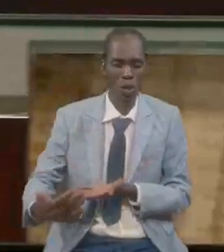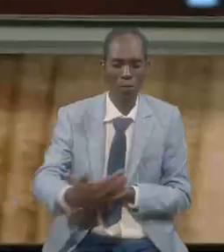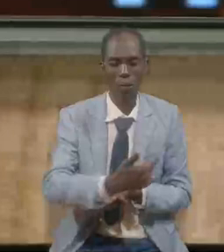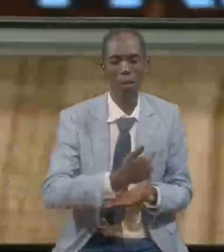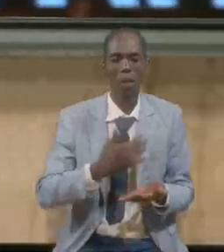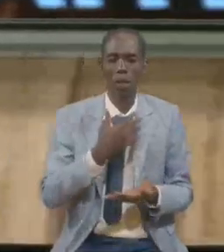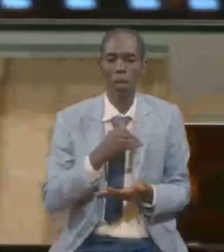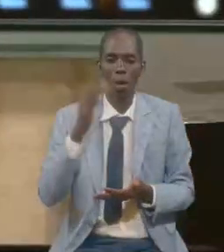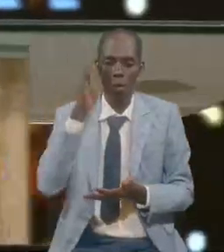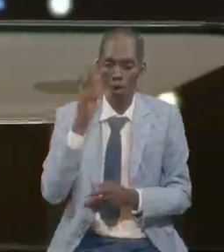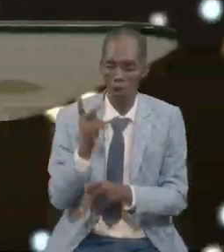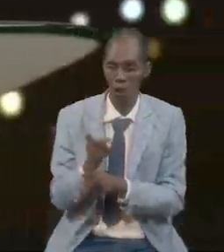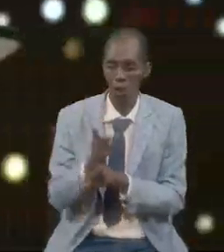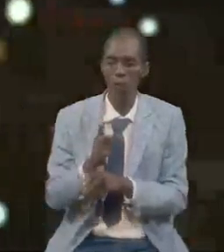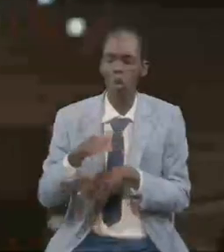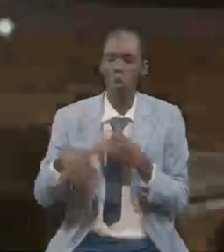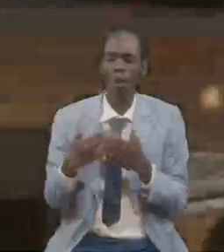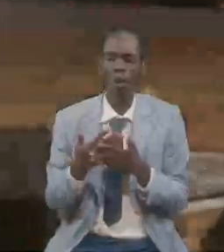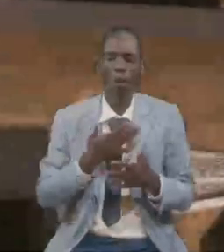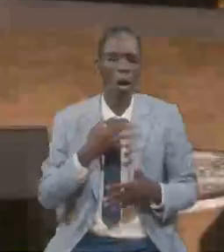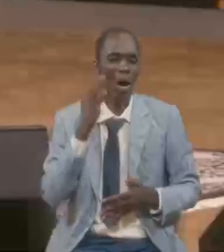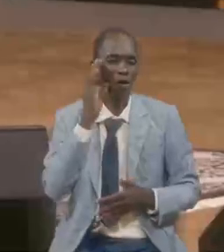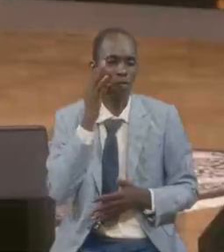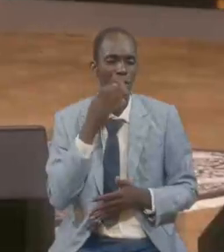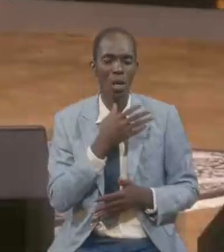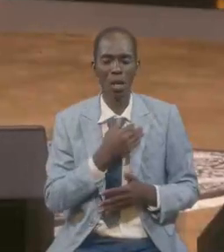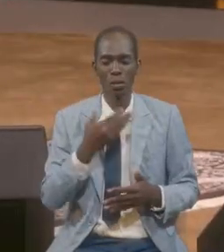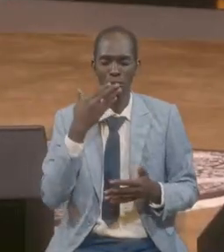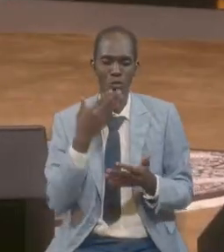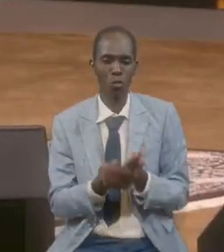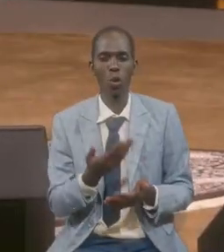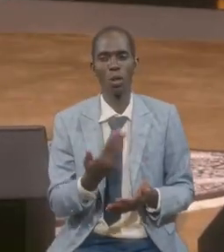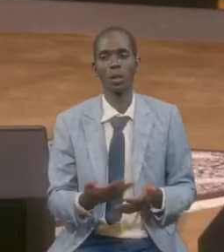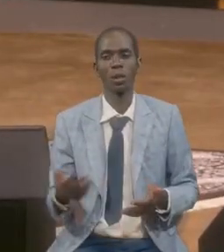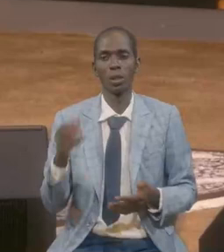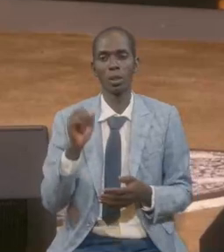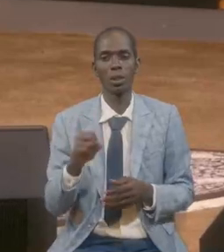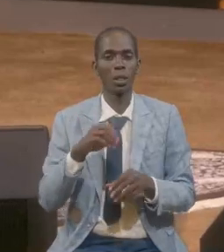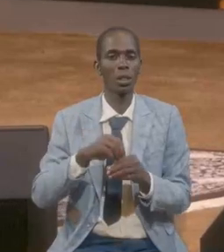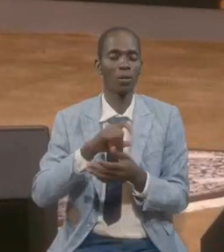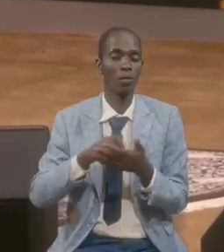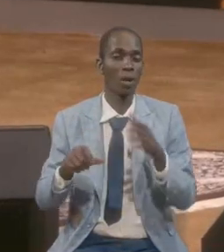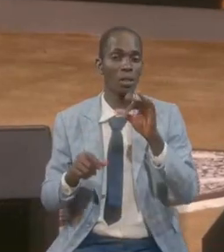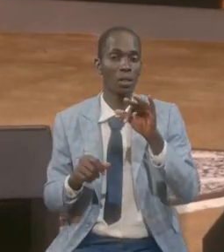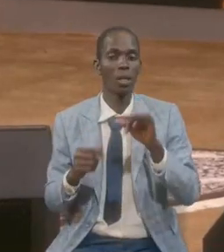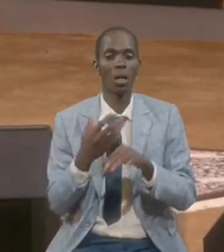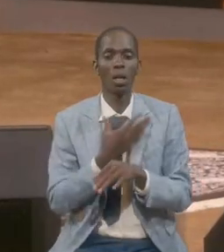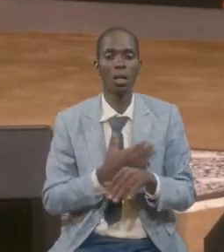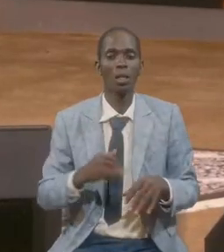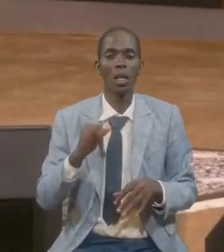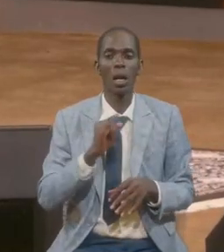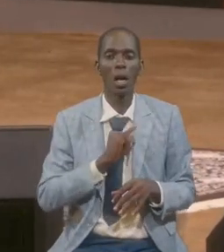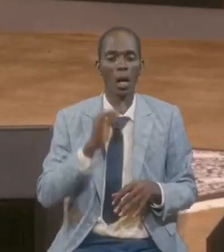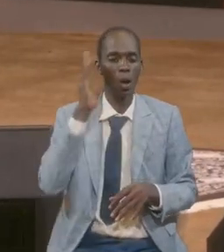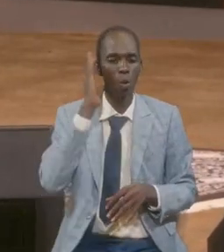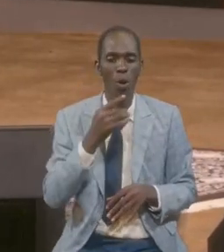un bon bâtiment, et j'en bâtirai de plus grands, j'y amasserai toute ma récolte et tous mes biens. 19, et je dirai